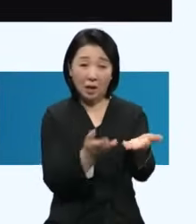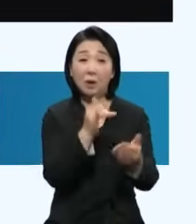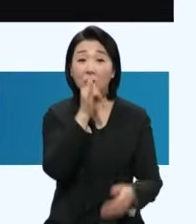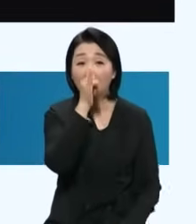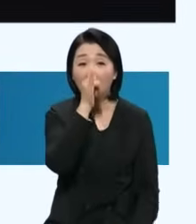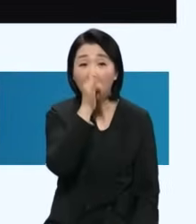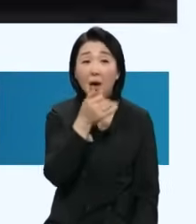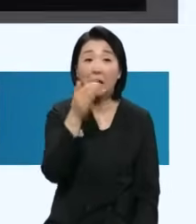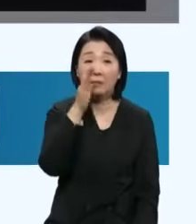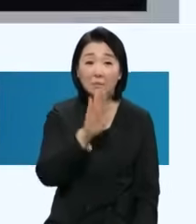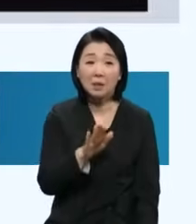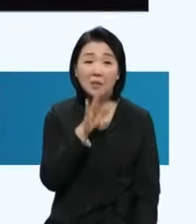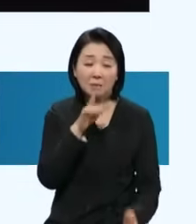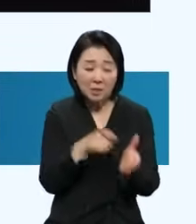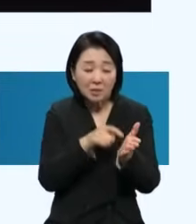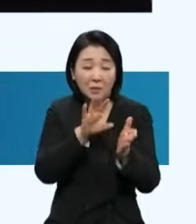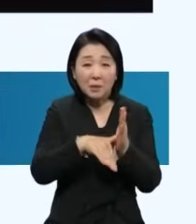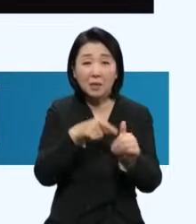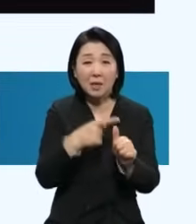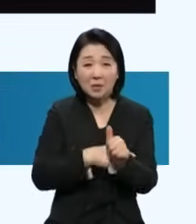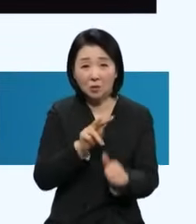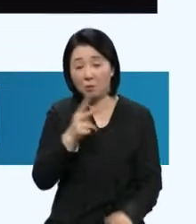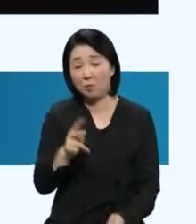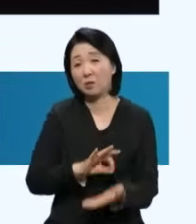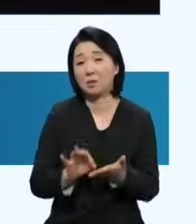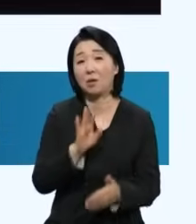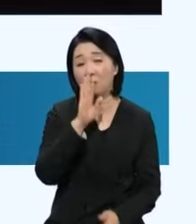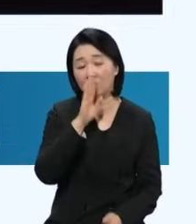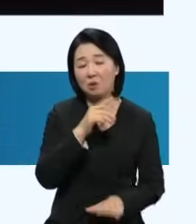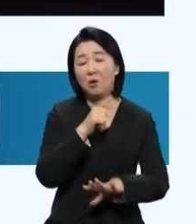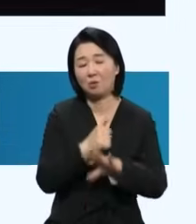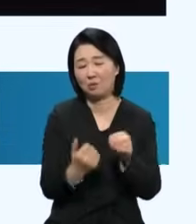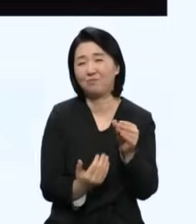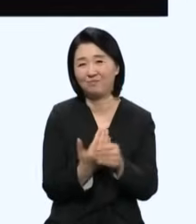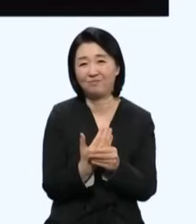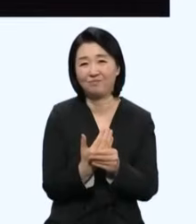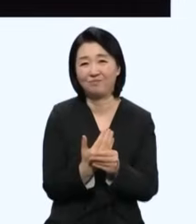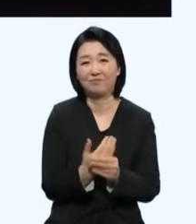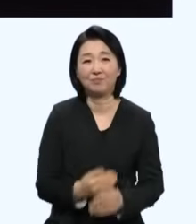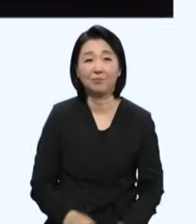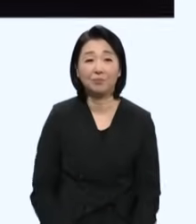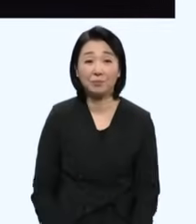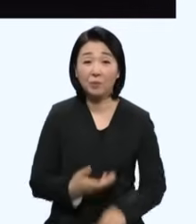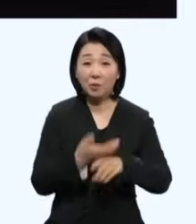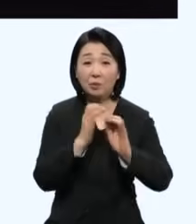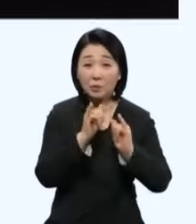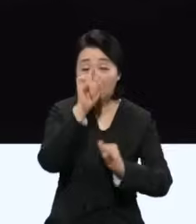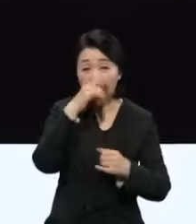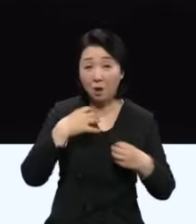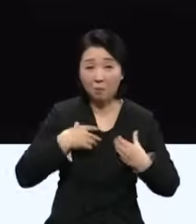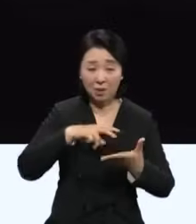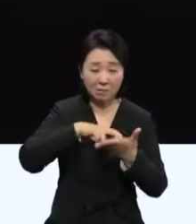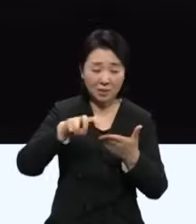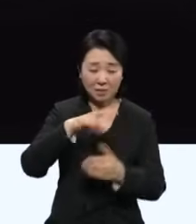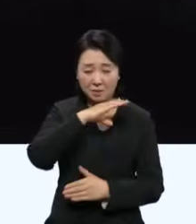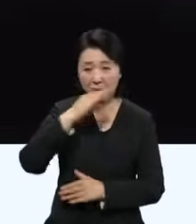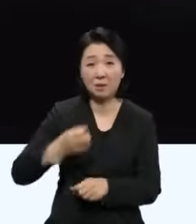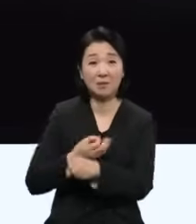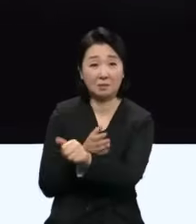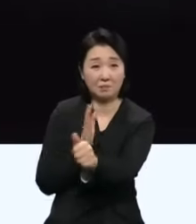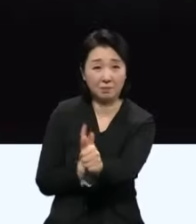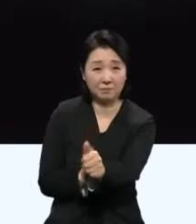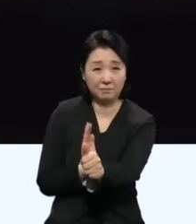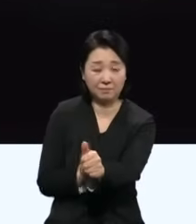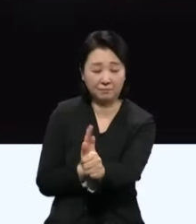있지만 정말 긴급한 경우 자동 번역을 쓰기 때문에 생긴 해프닝입니다 외국인들은 정부가 메시지를 제대로 전달해